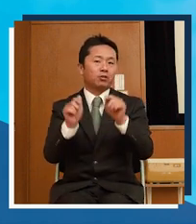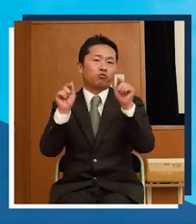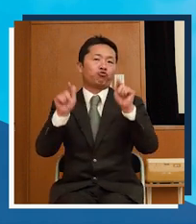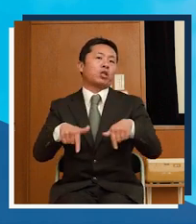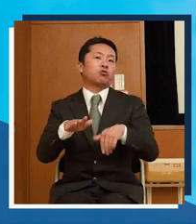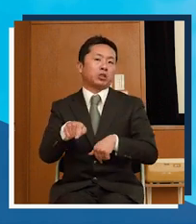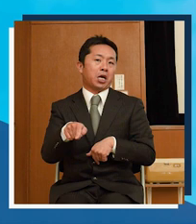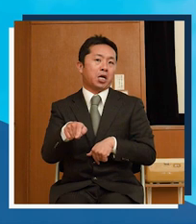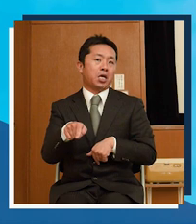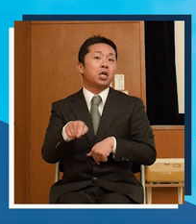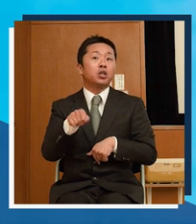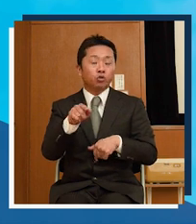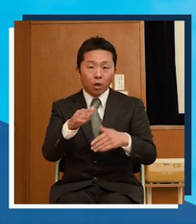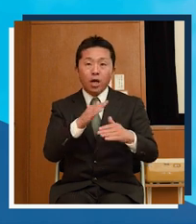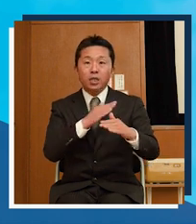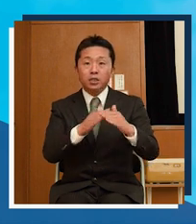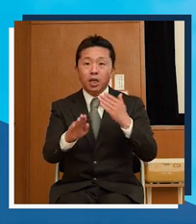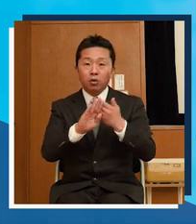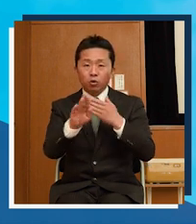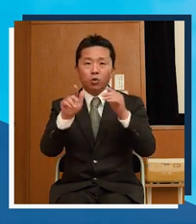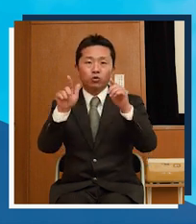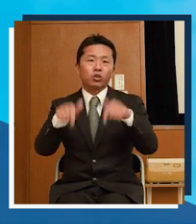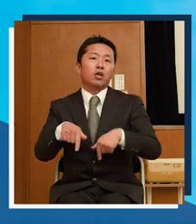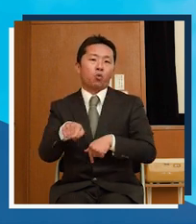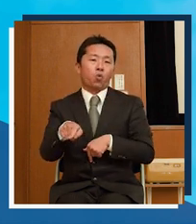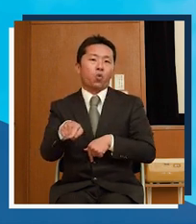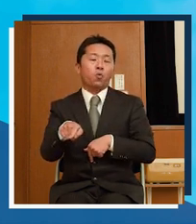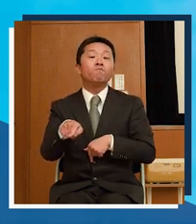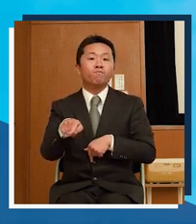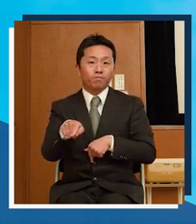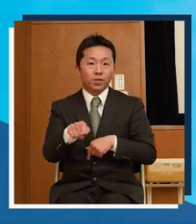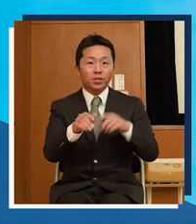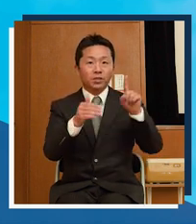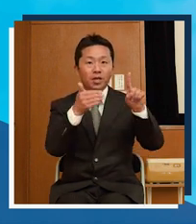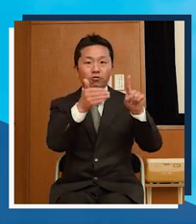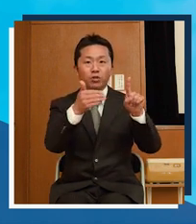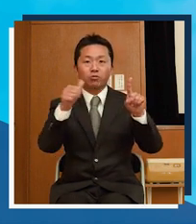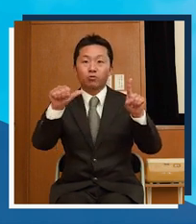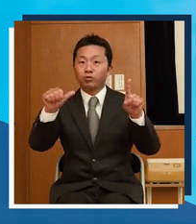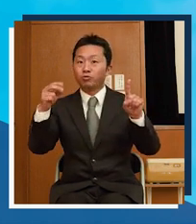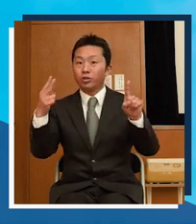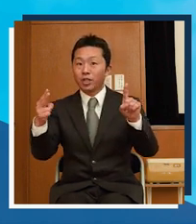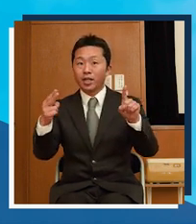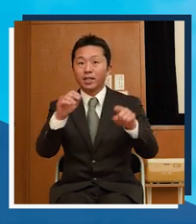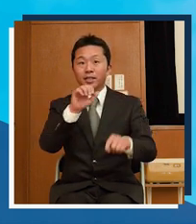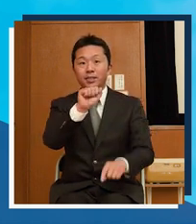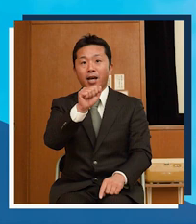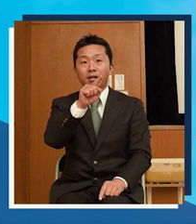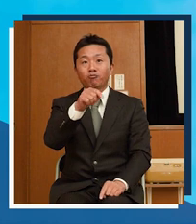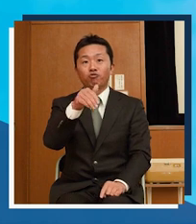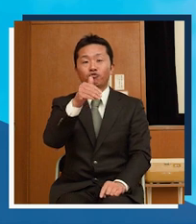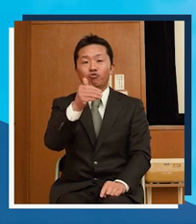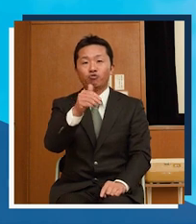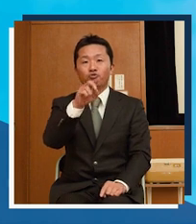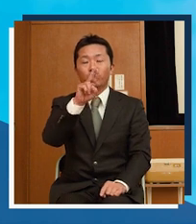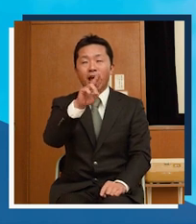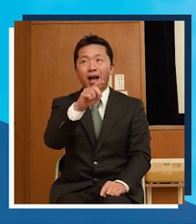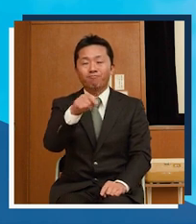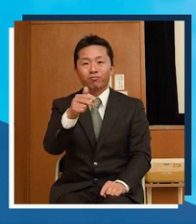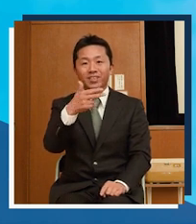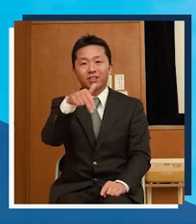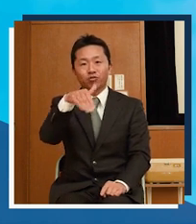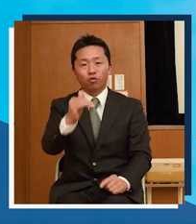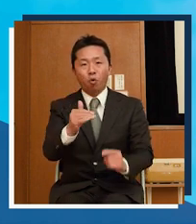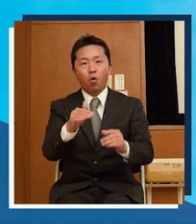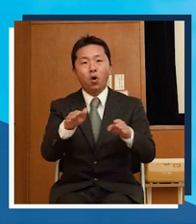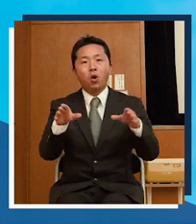それが沖縄の戦後の基地建設の始まりですそして1952年サンフランシスコ公和条約により日本は